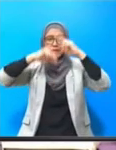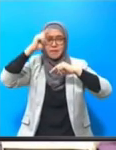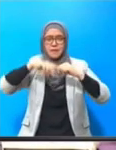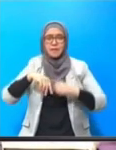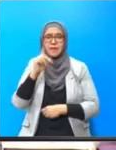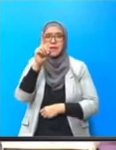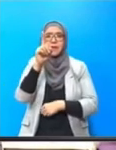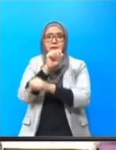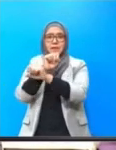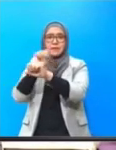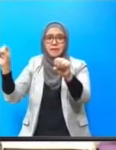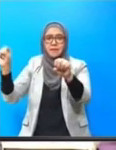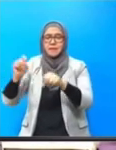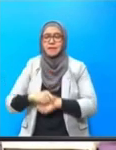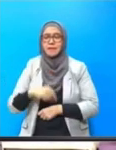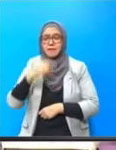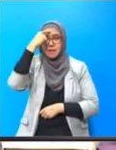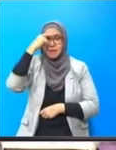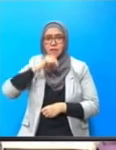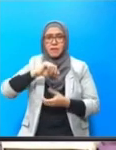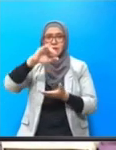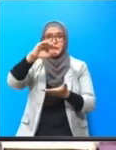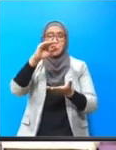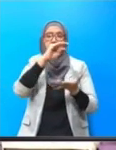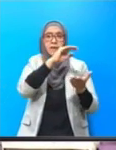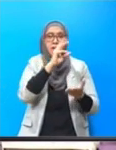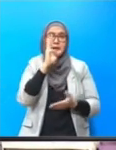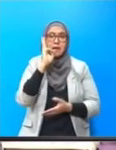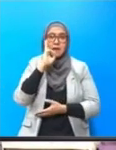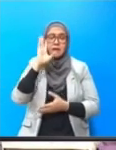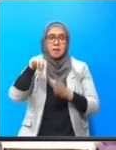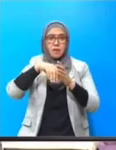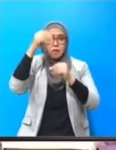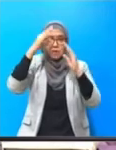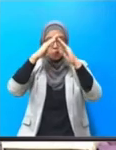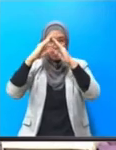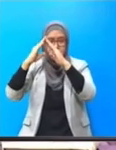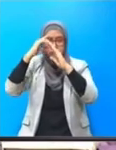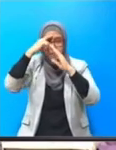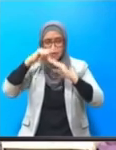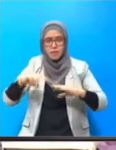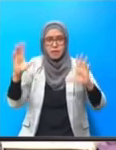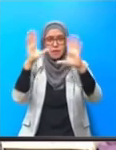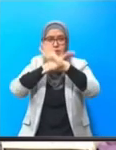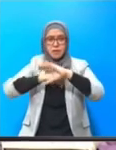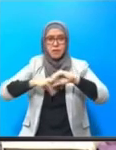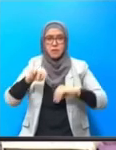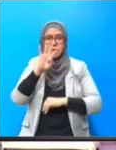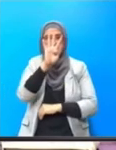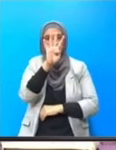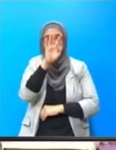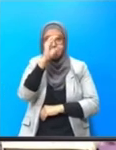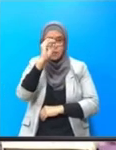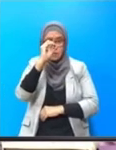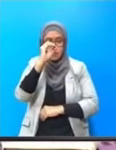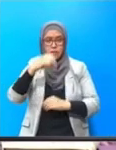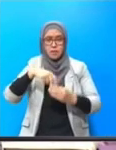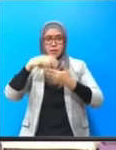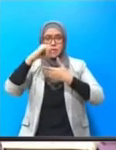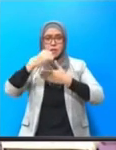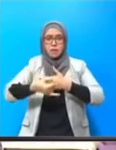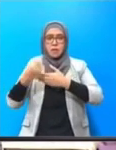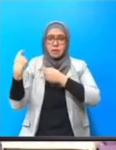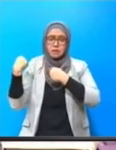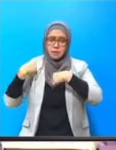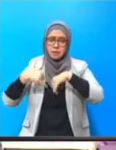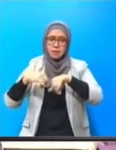Bagi bekalan air luar bandar untuk negeri Sarawak, 40 projek sedang dan akan dilaksanakan dengan